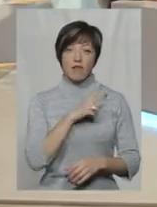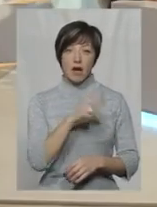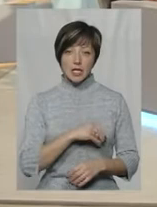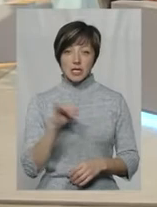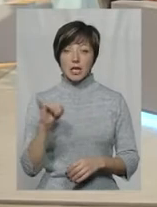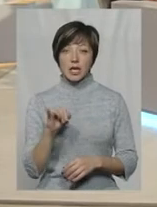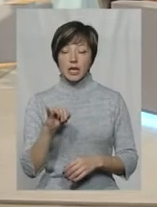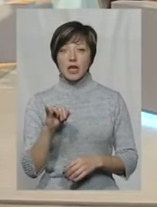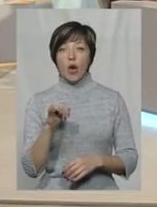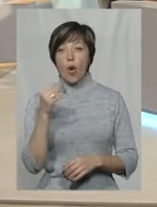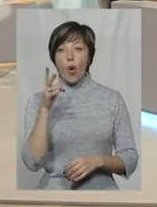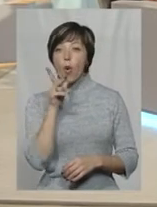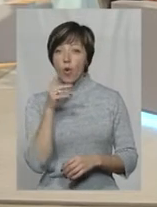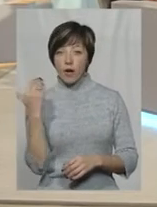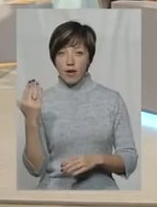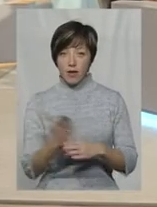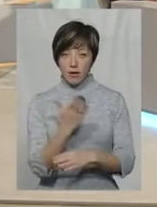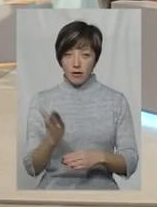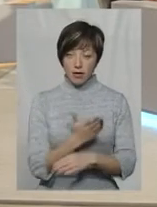Корея. Вони